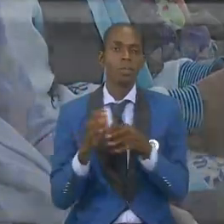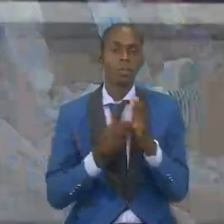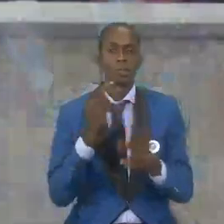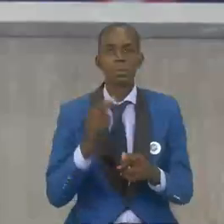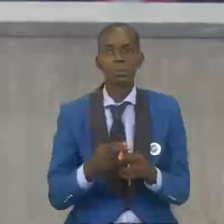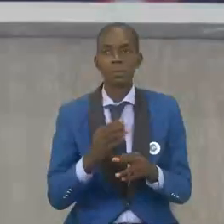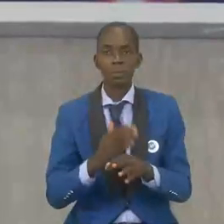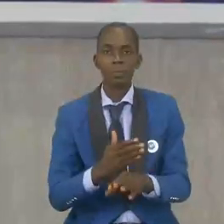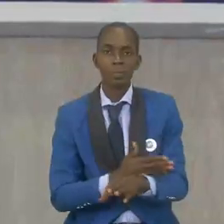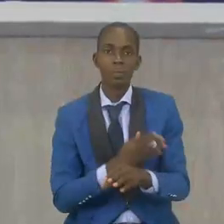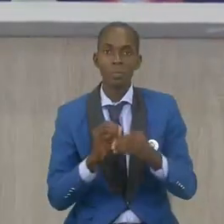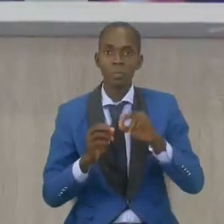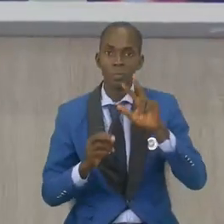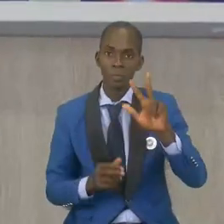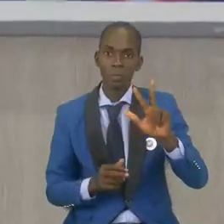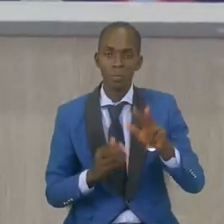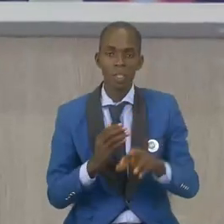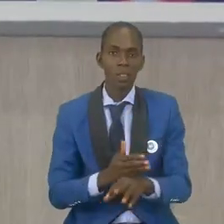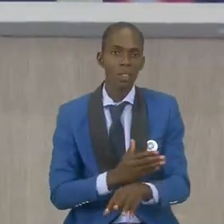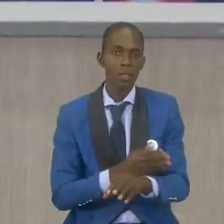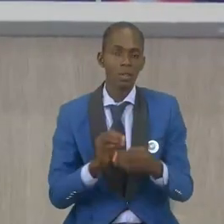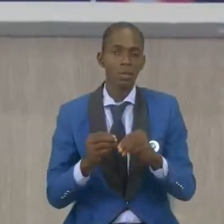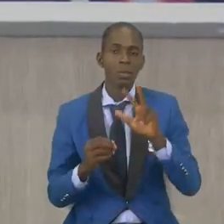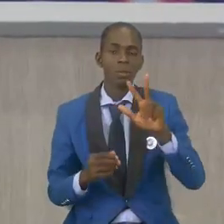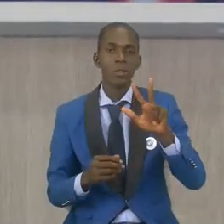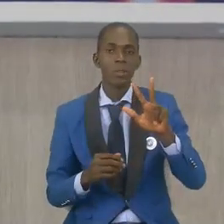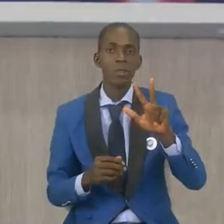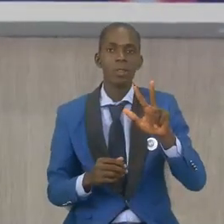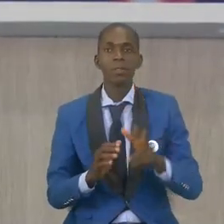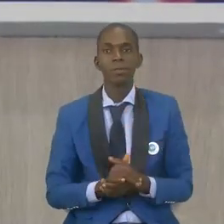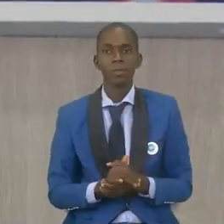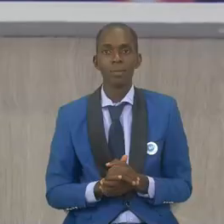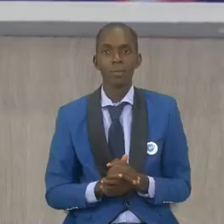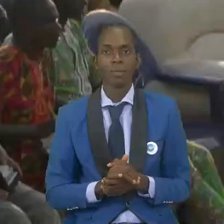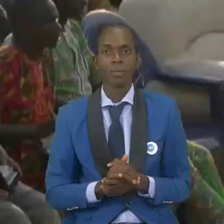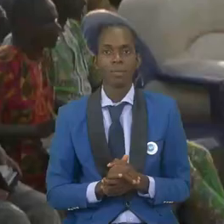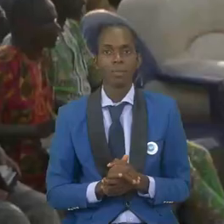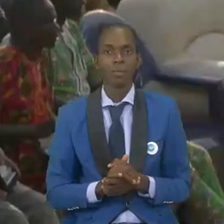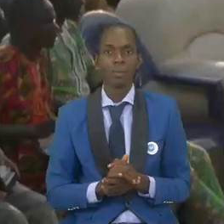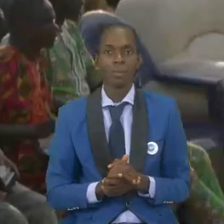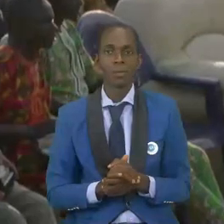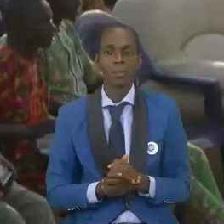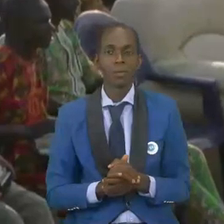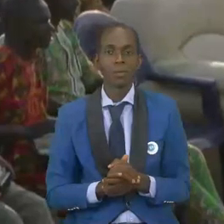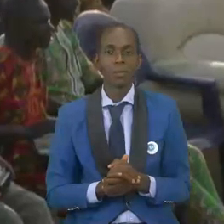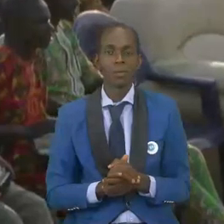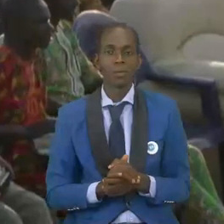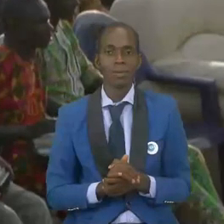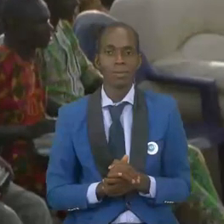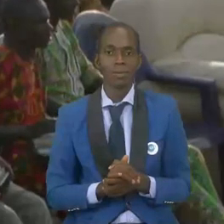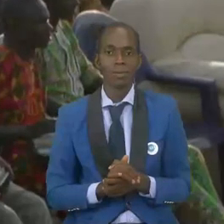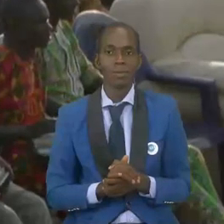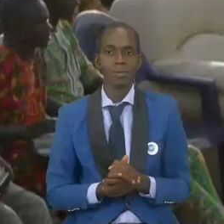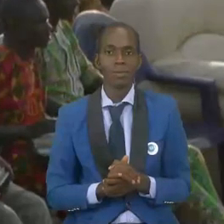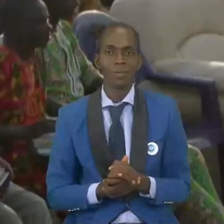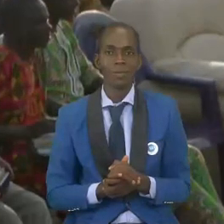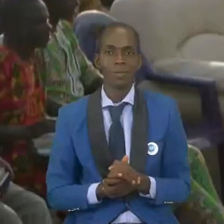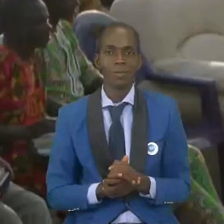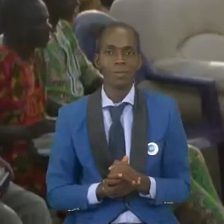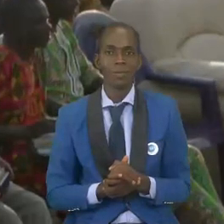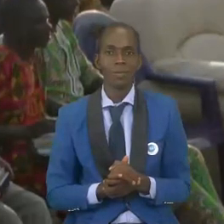une force infinie dans ta vie au nom de Jésus. Troisième élément maintenant, la confirmation.